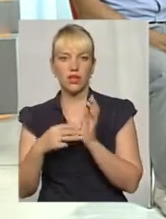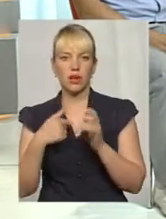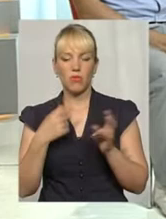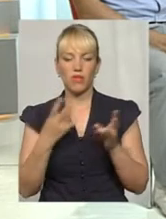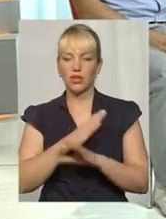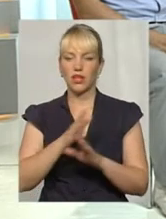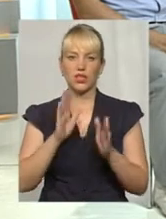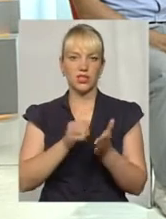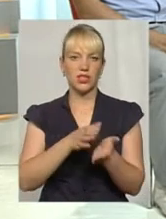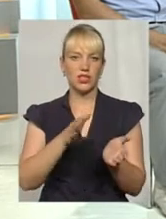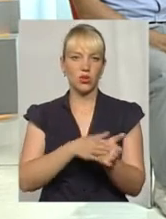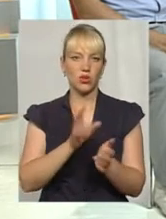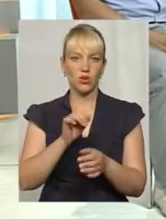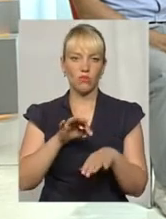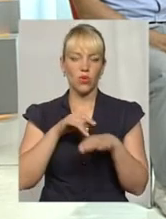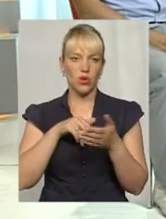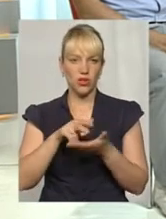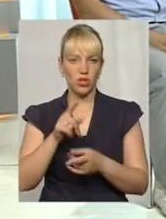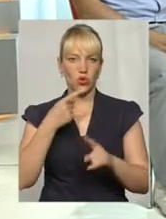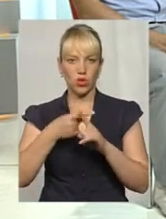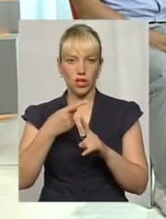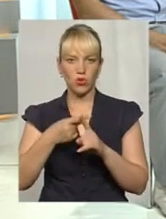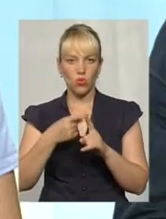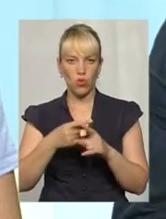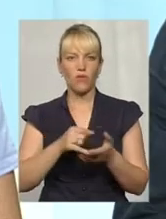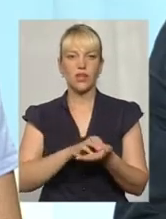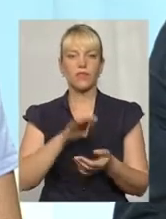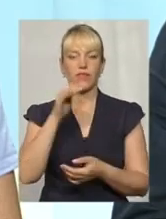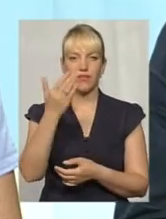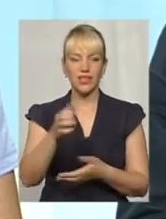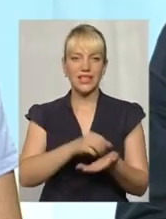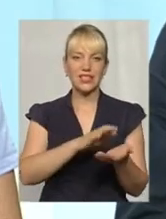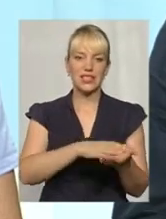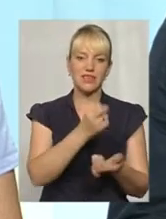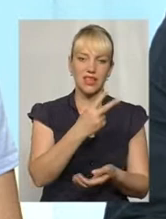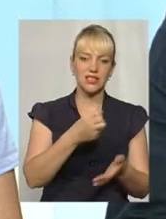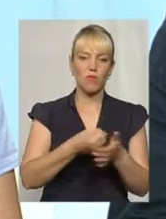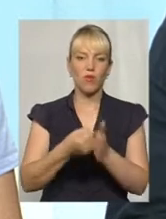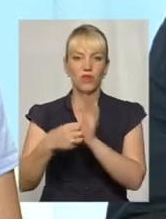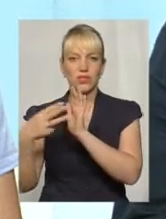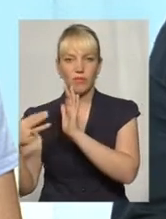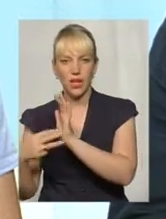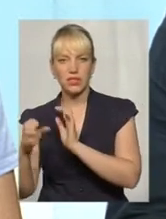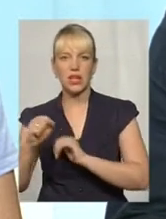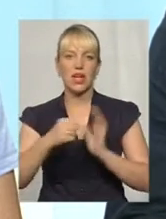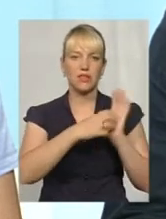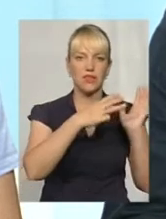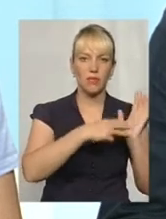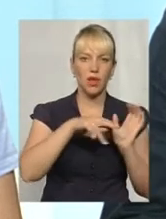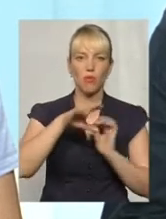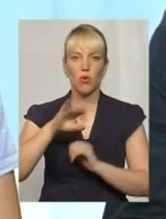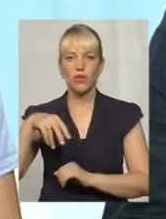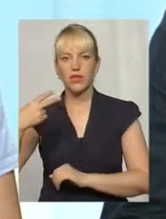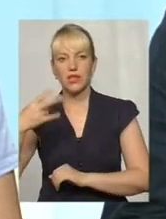ще й пройти додаткове тестування? Ні, ви реєструєтесь з 12 по 17, а з 18 по 20 ви маєте пройти це вступне